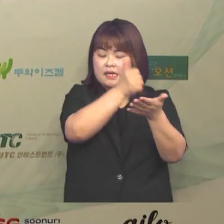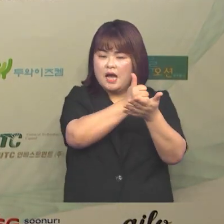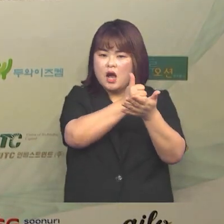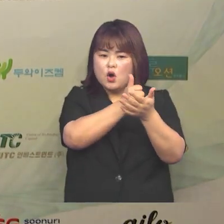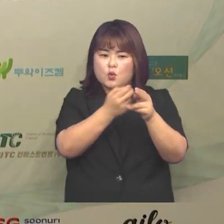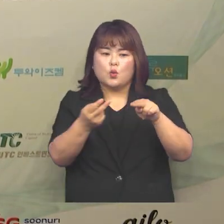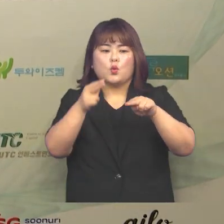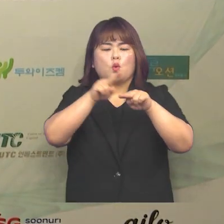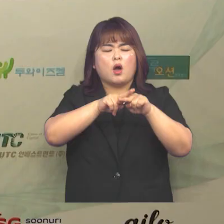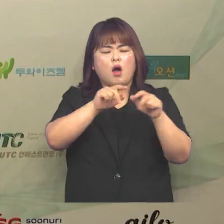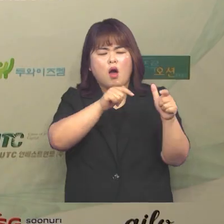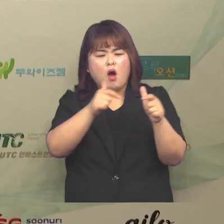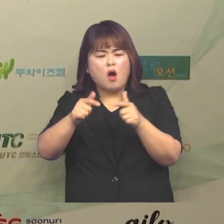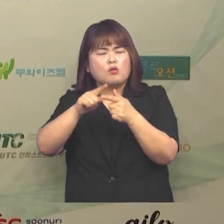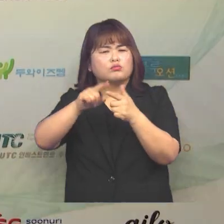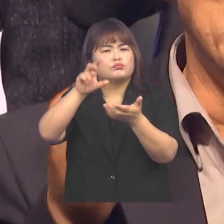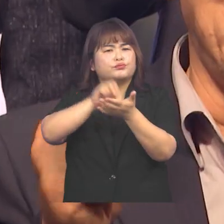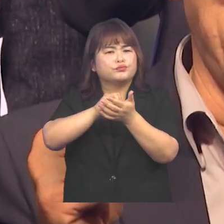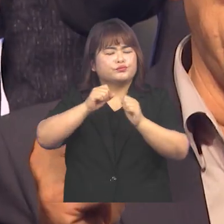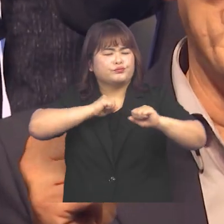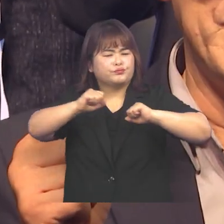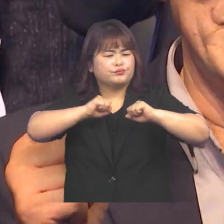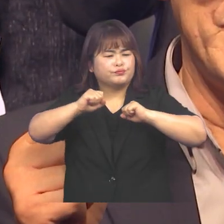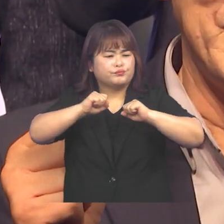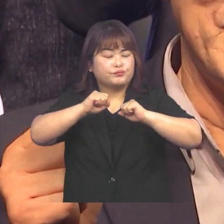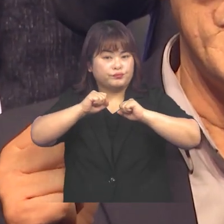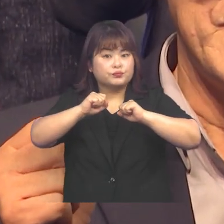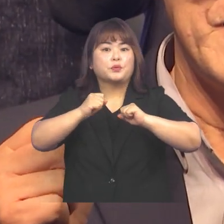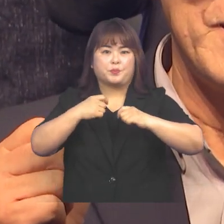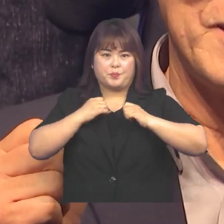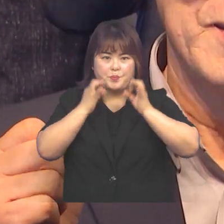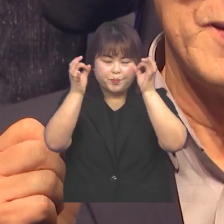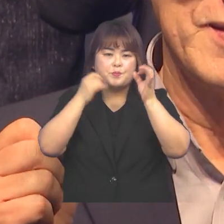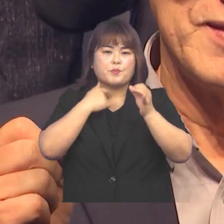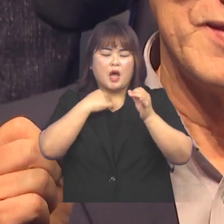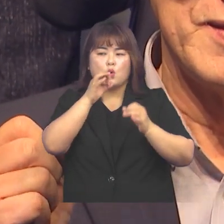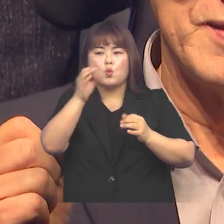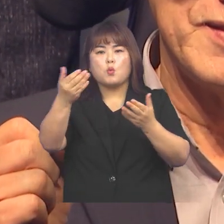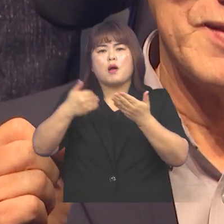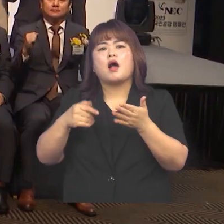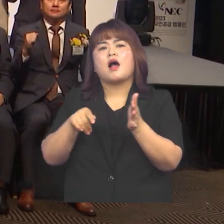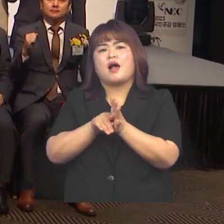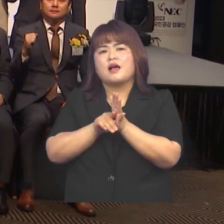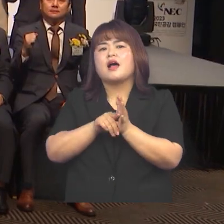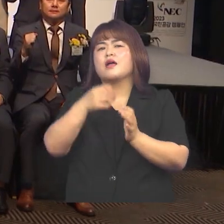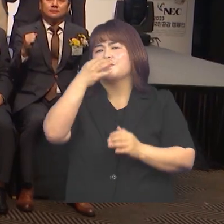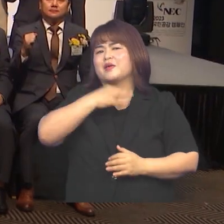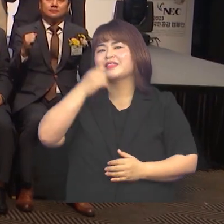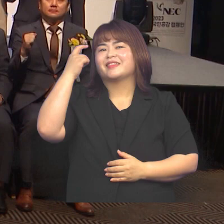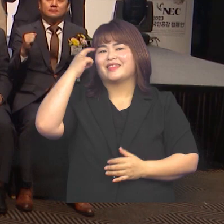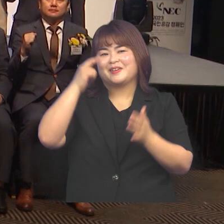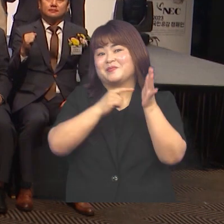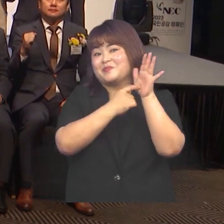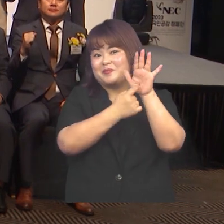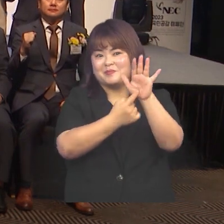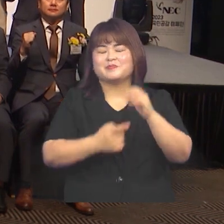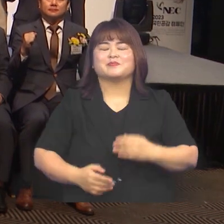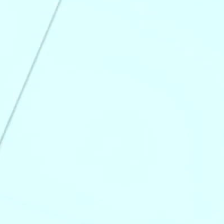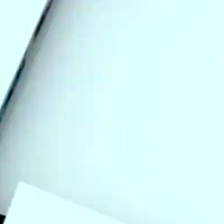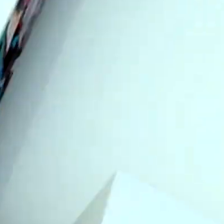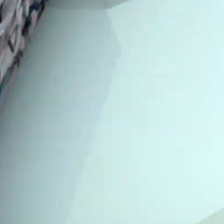취임 후 여러 난제를 해결하기 위해 열심히 뛰었는데 이러한 노력이 인정받게 돼 보람을 느낀다고 소감을 밝혔습니다.